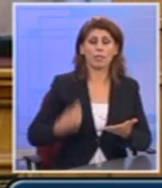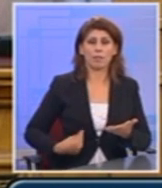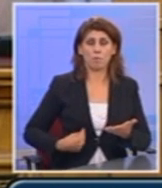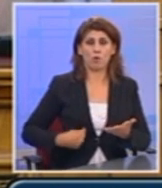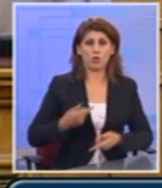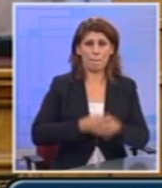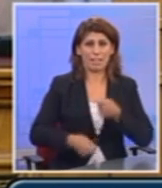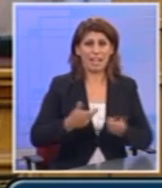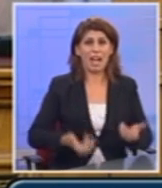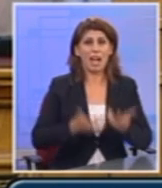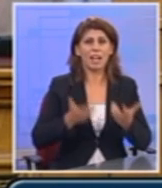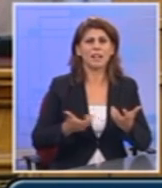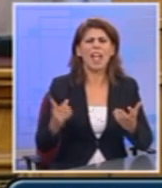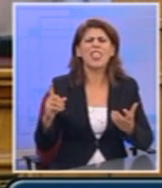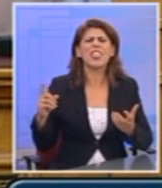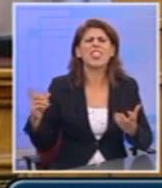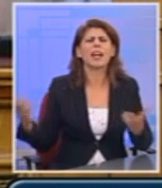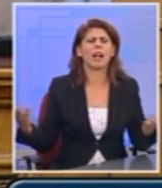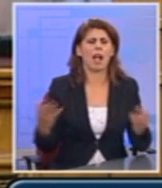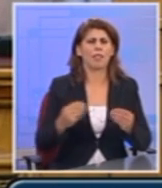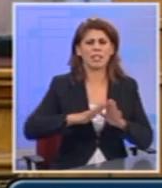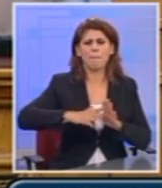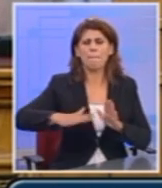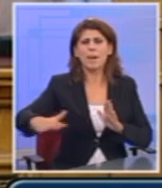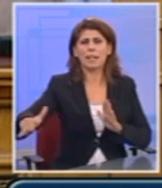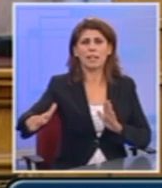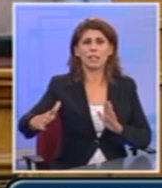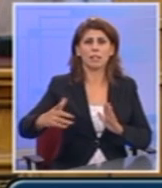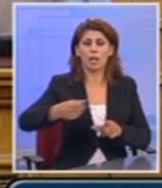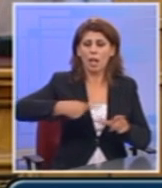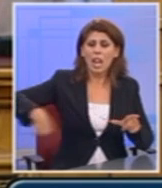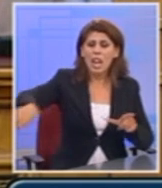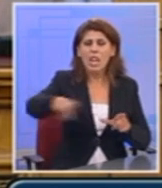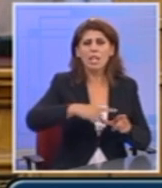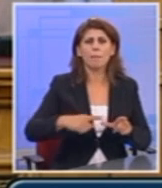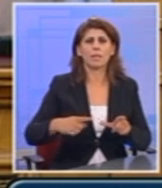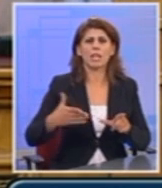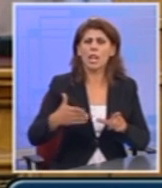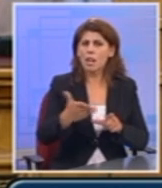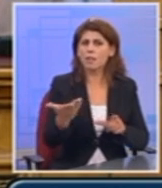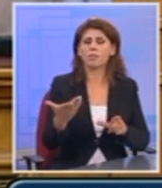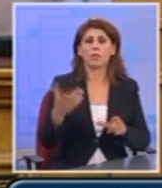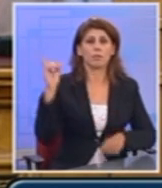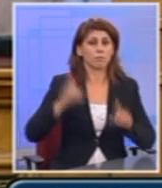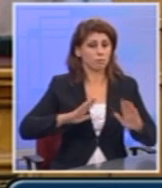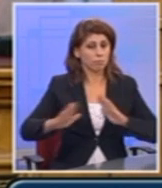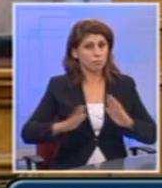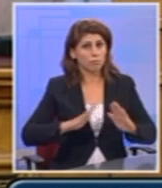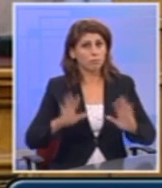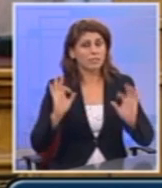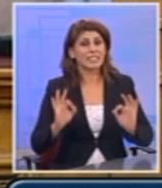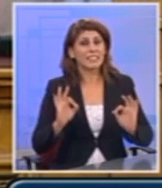αερίου δεκάδες παραλίες υγρότοποι και υγροβιότοποι ορισμένοι μάλιστα προστατευόμενοι